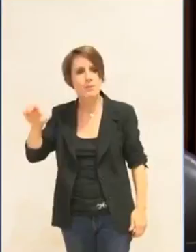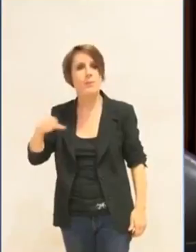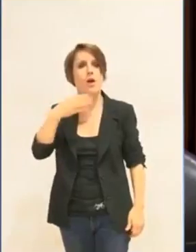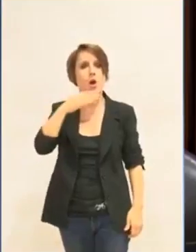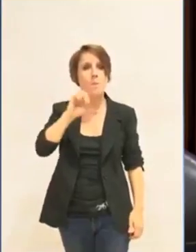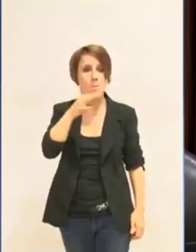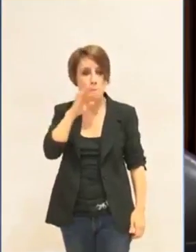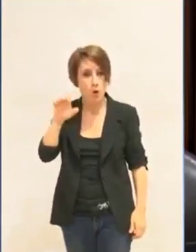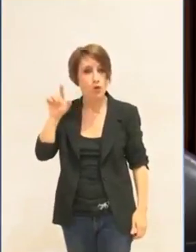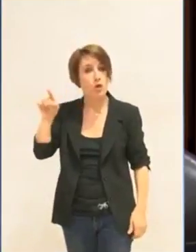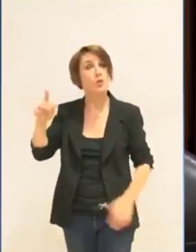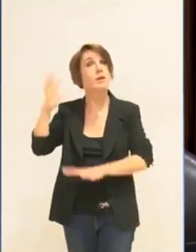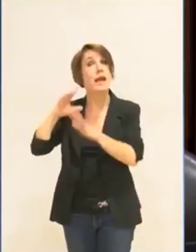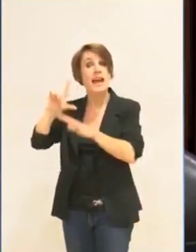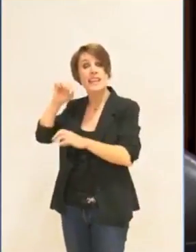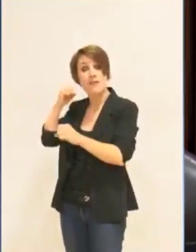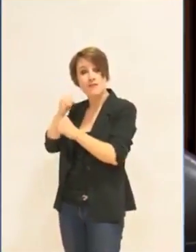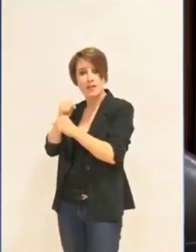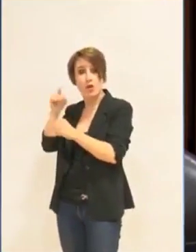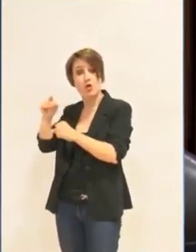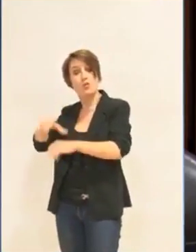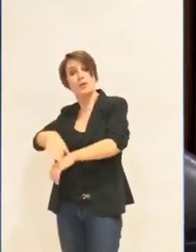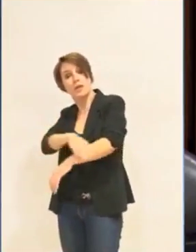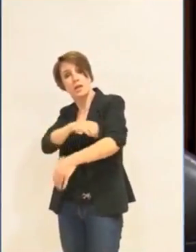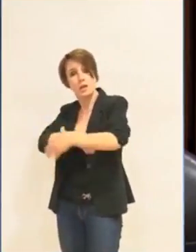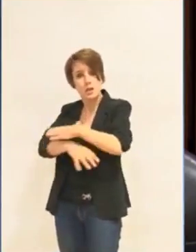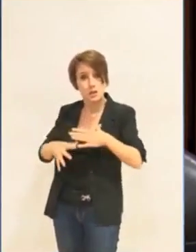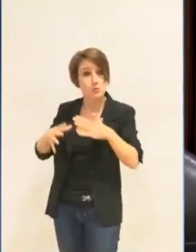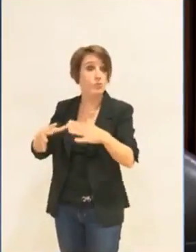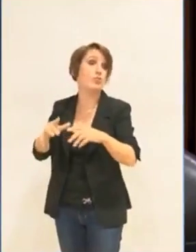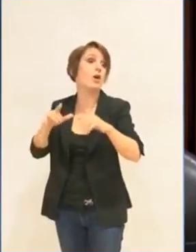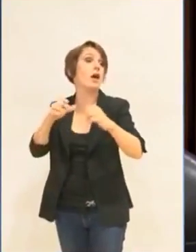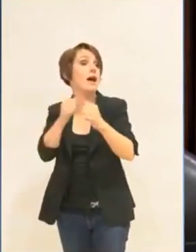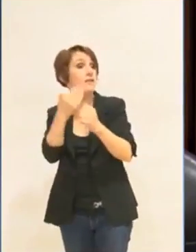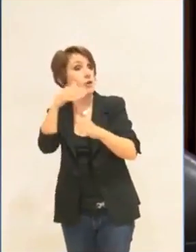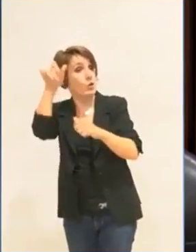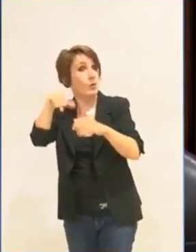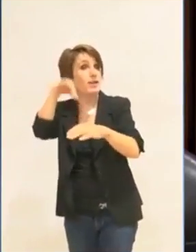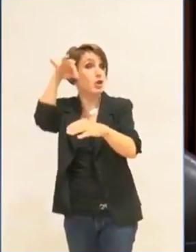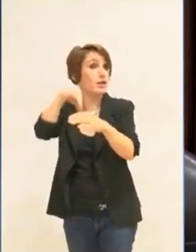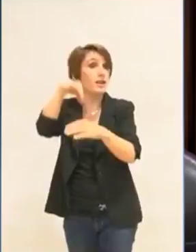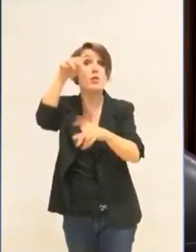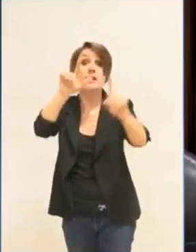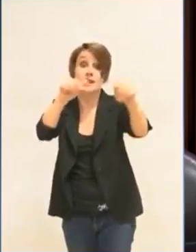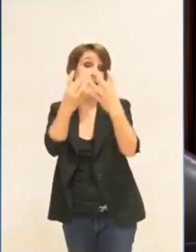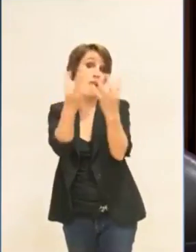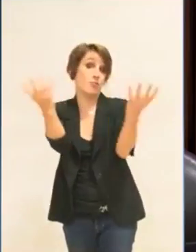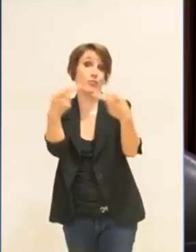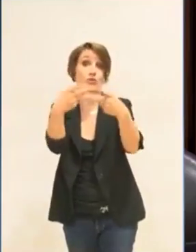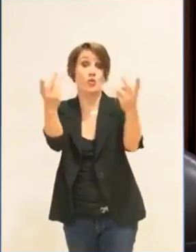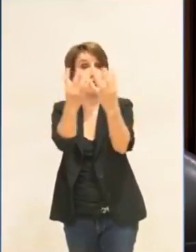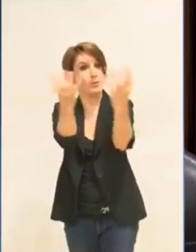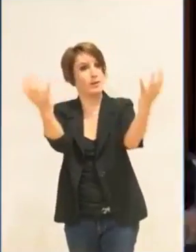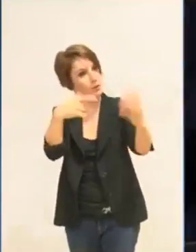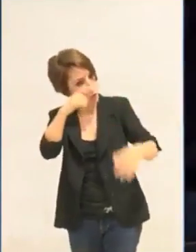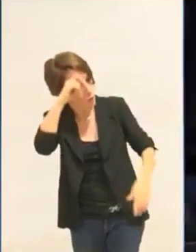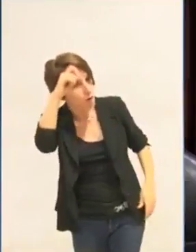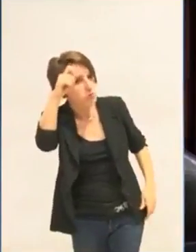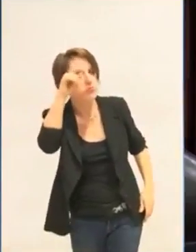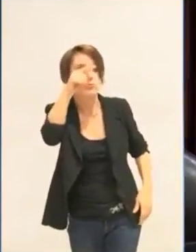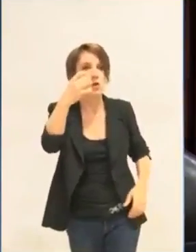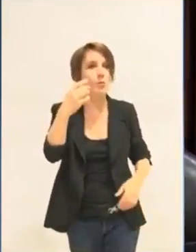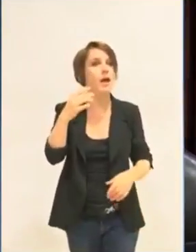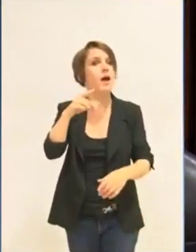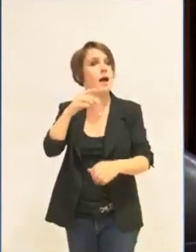de Mistral avec un autre élu, puisqu'il est dans le public. Je le salue aussi, parce que quand on a fait un travail, ça doit être signalé, qui est